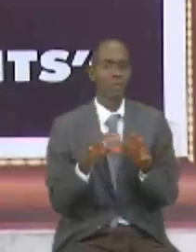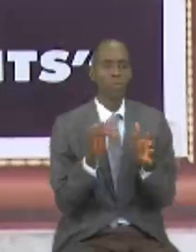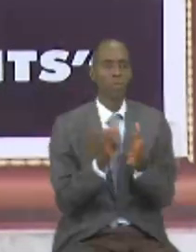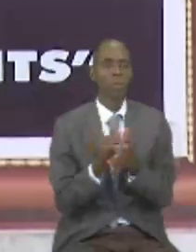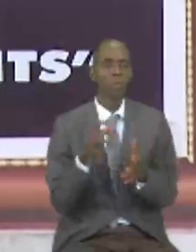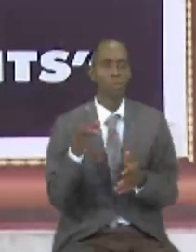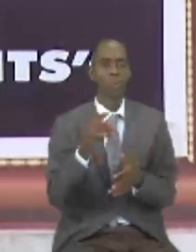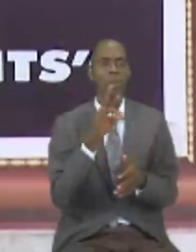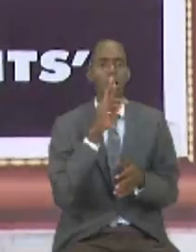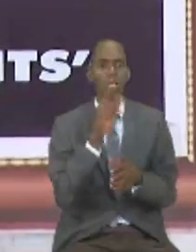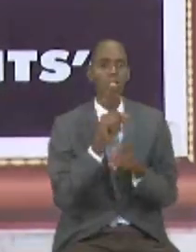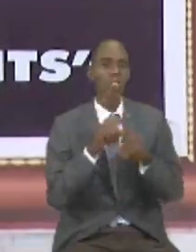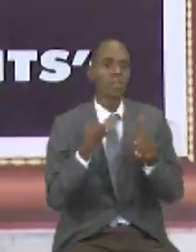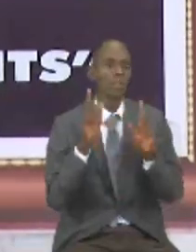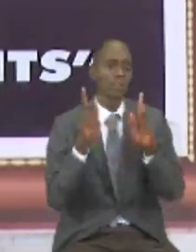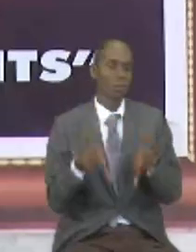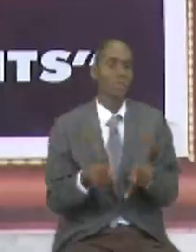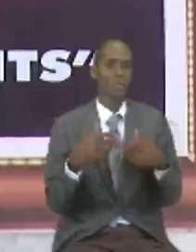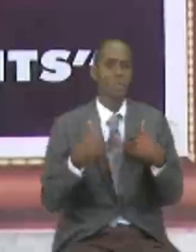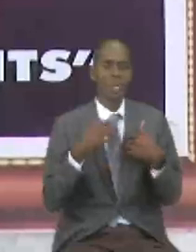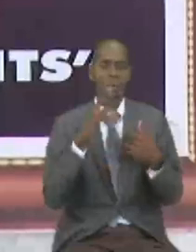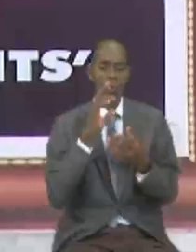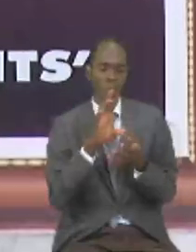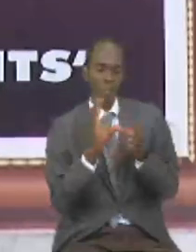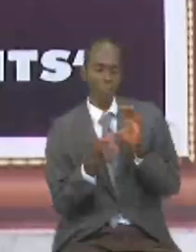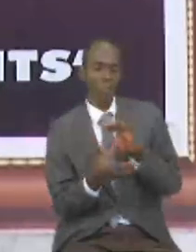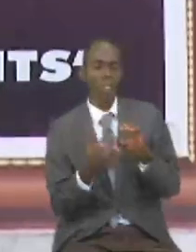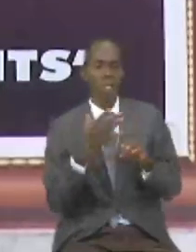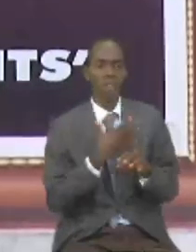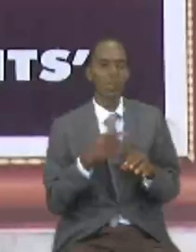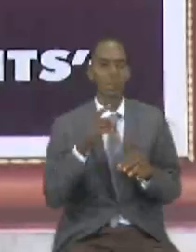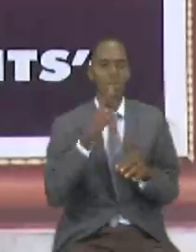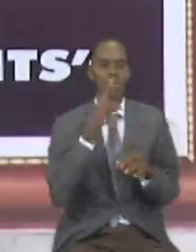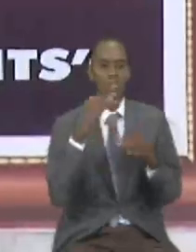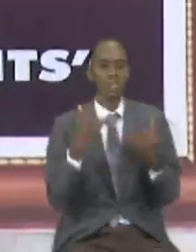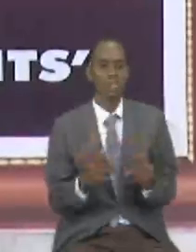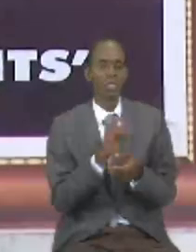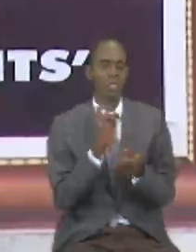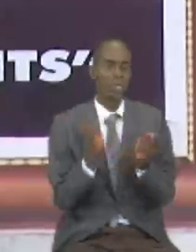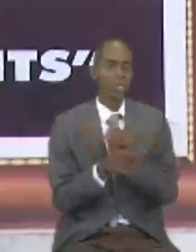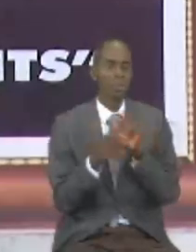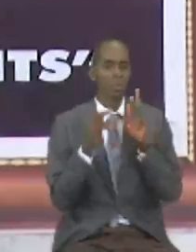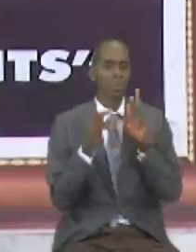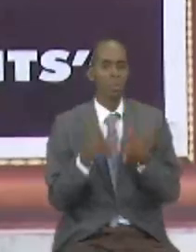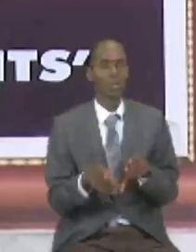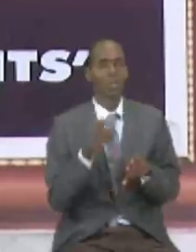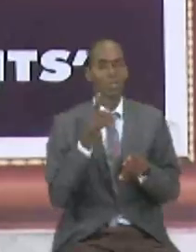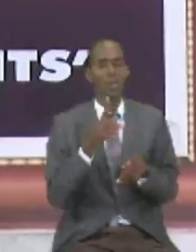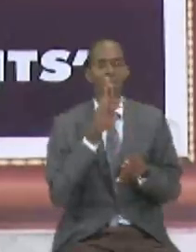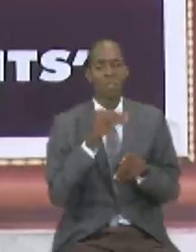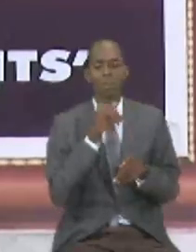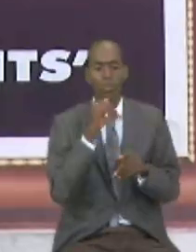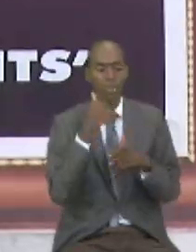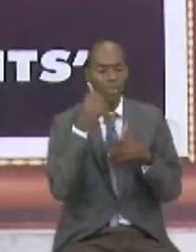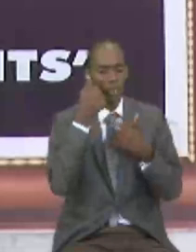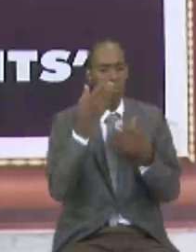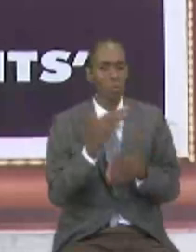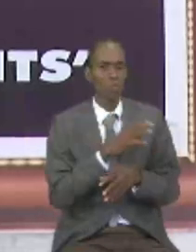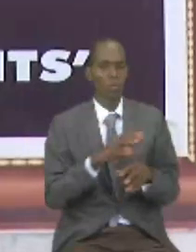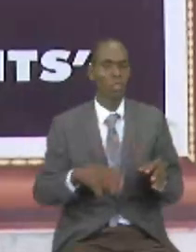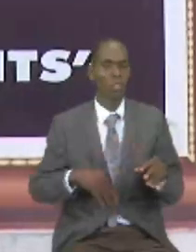fais, que tu es une personne différente, que tu es converti, que tu es un véritable enfant de Dieu, tu n'as pas honte de Christ. Dans ta